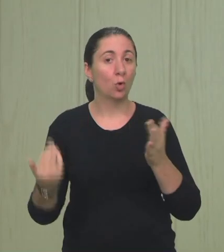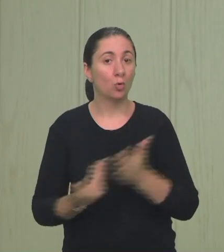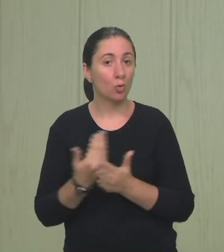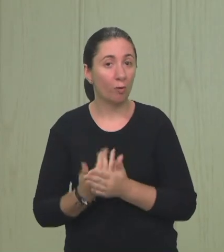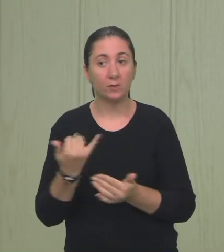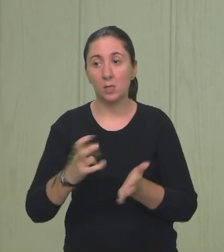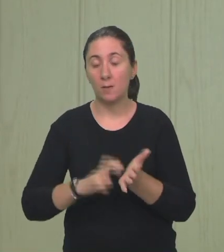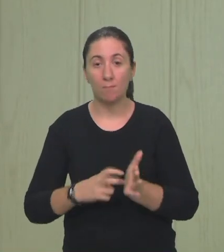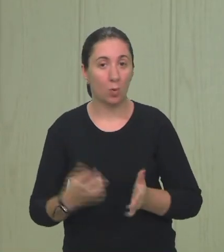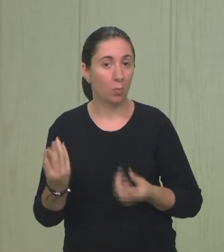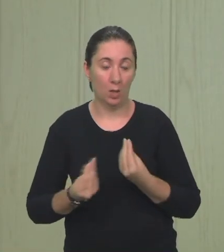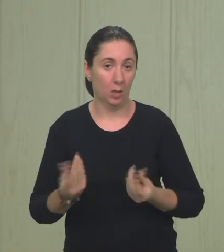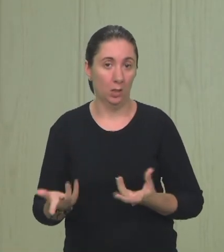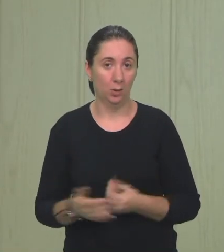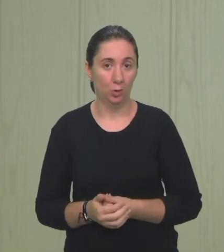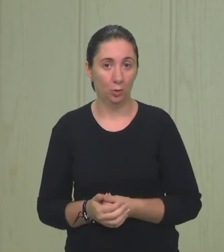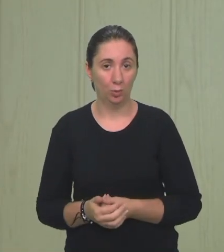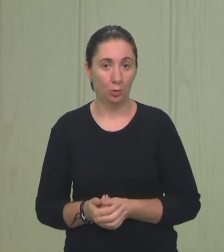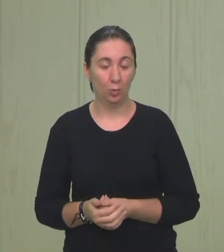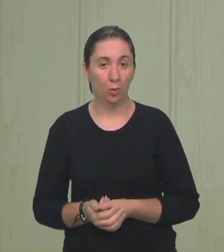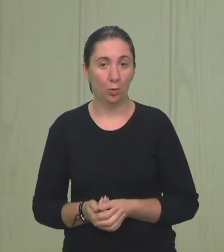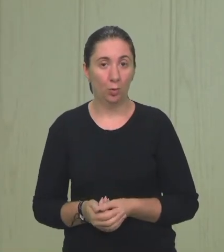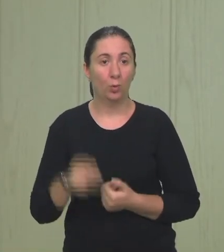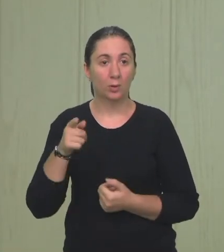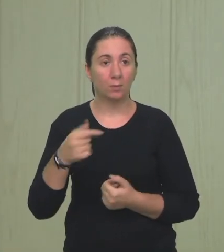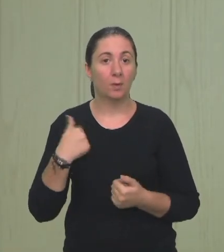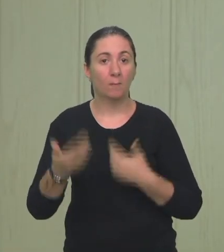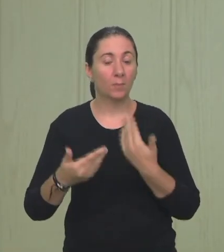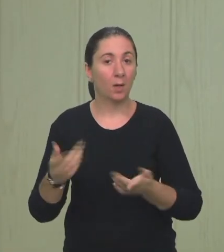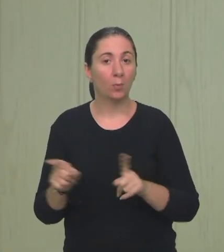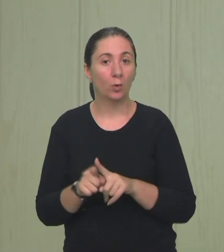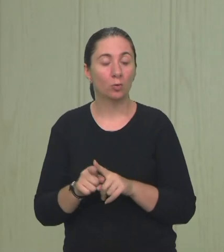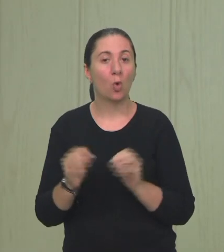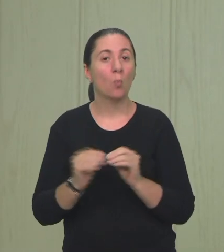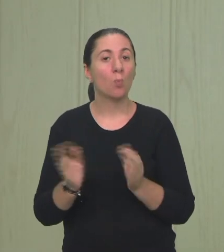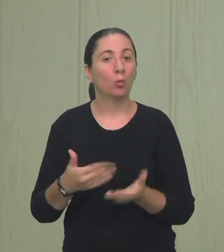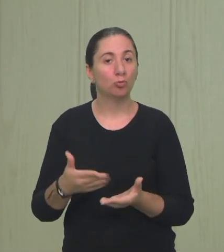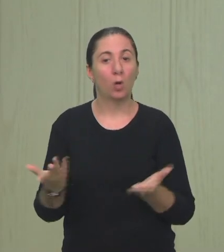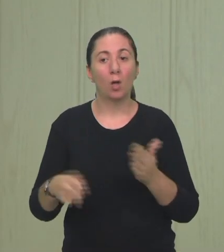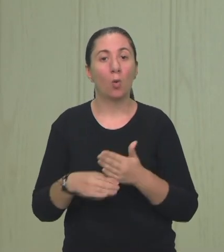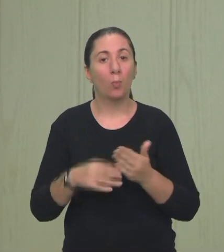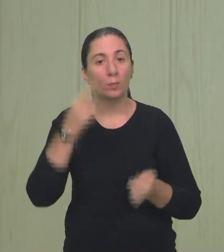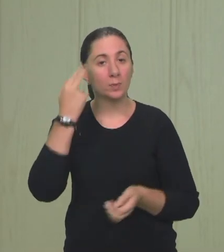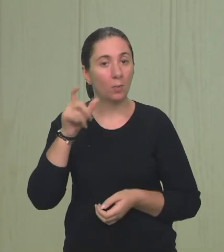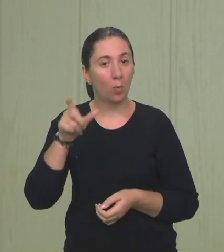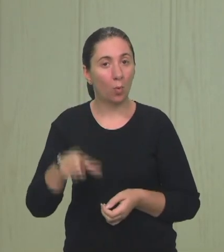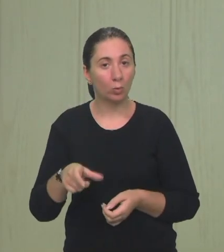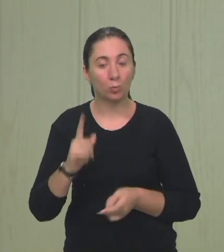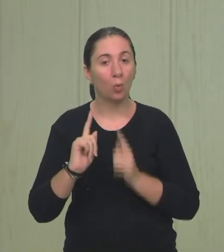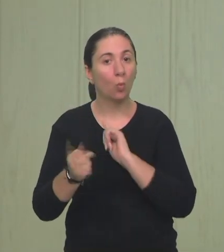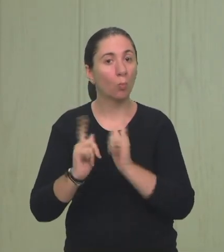ili problemima i tako, znači samim time. Izdajemo recimo isto i brošuru kako pomoći slijepoj osobi u